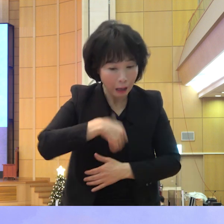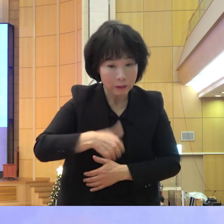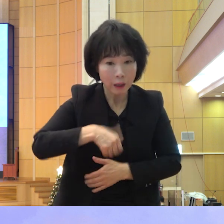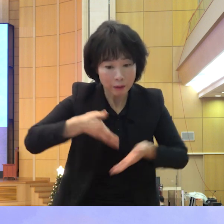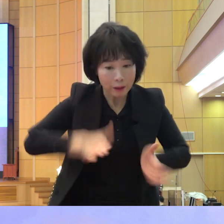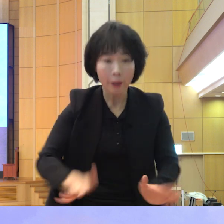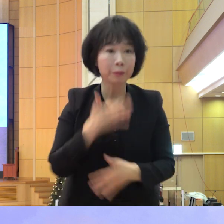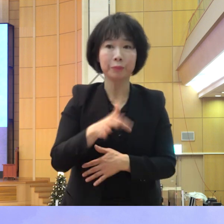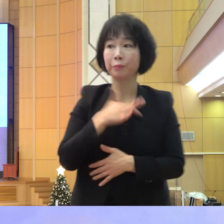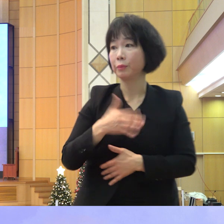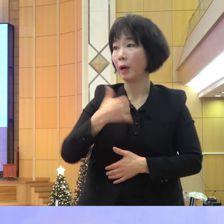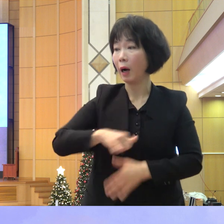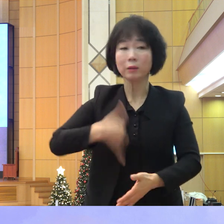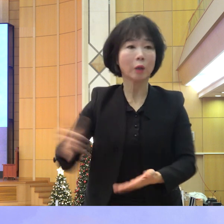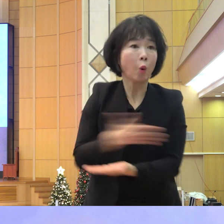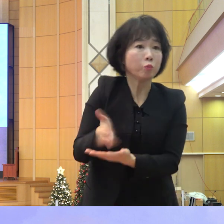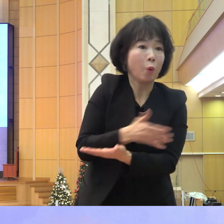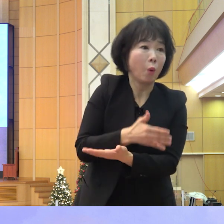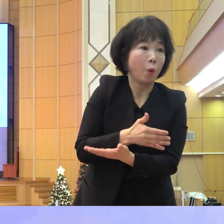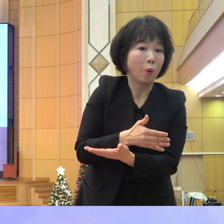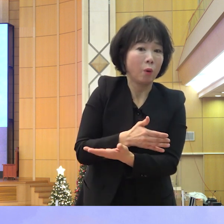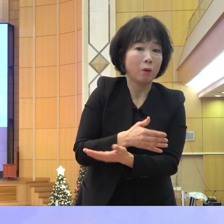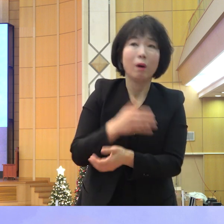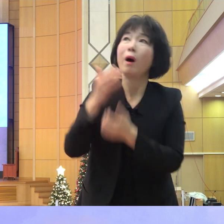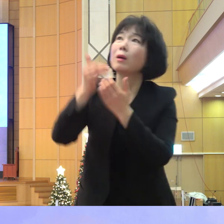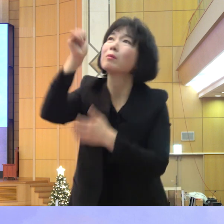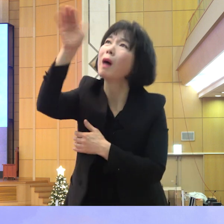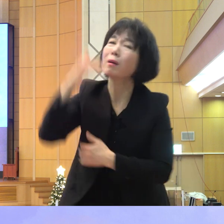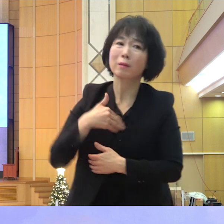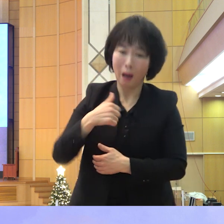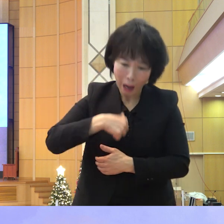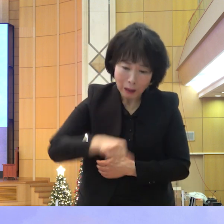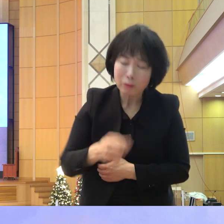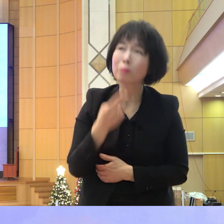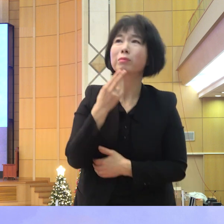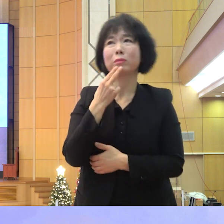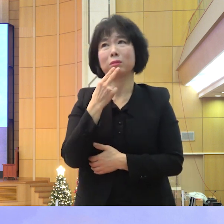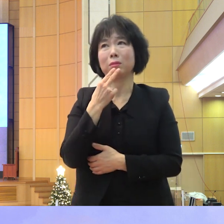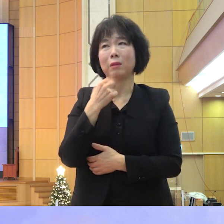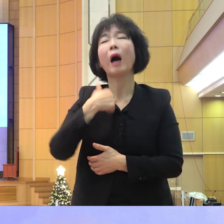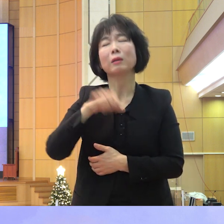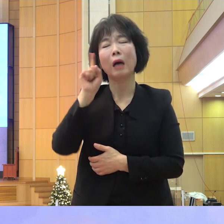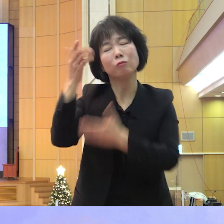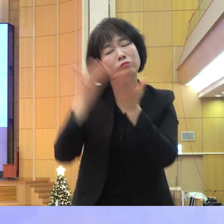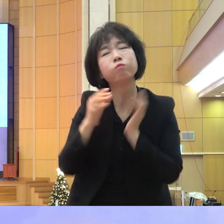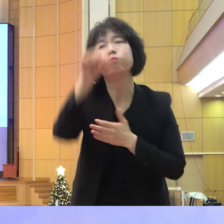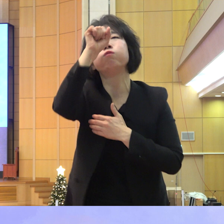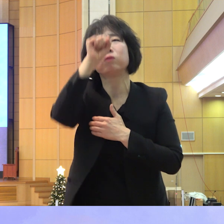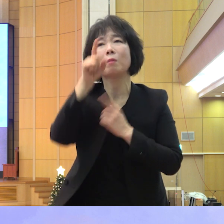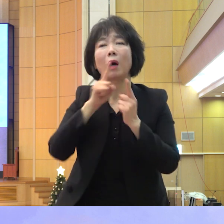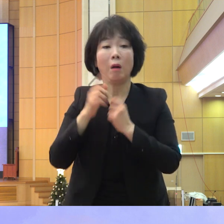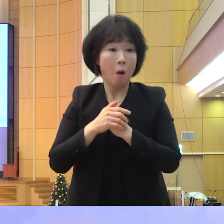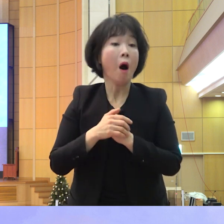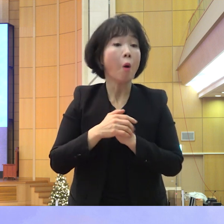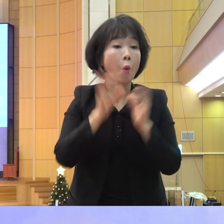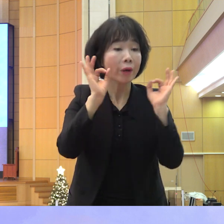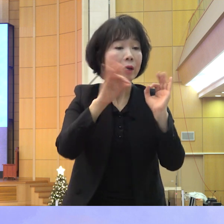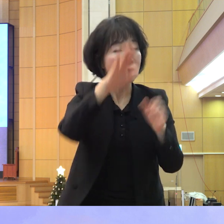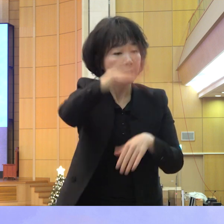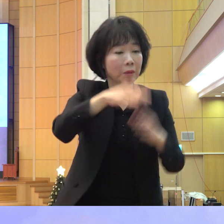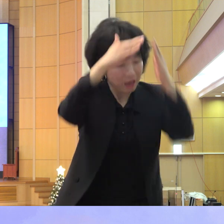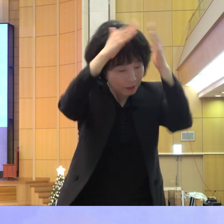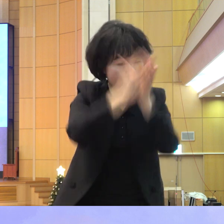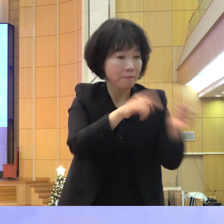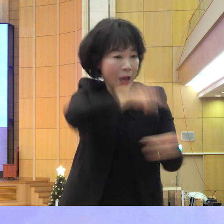딸이든 낳아본 적이 없는 아브라함에게 저 아들이 없어요, 저 무자해요, 너 방 안에 있지만 나와